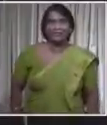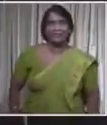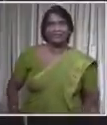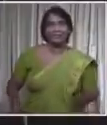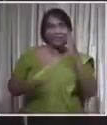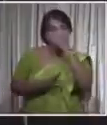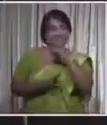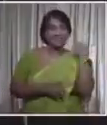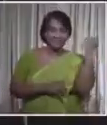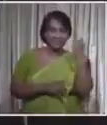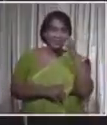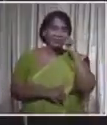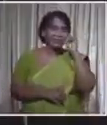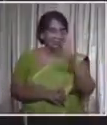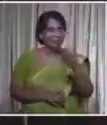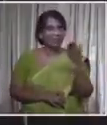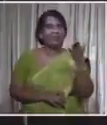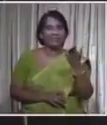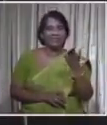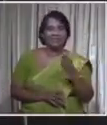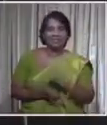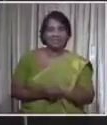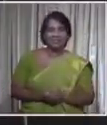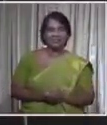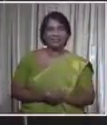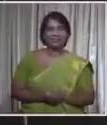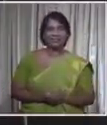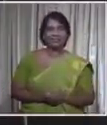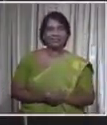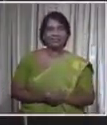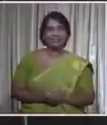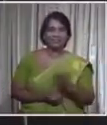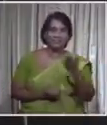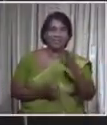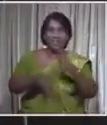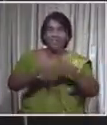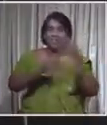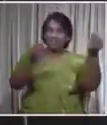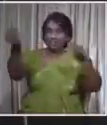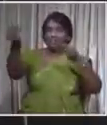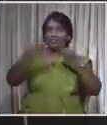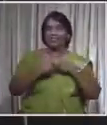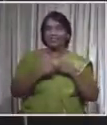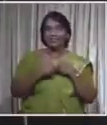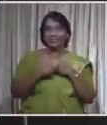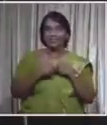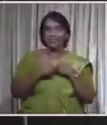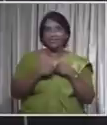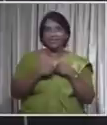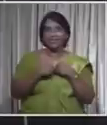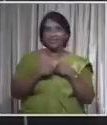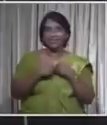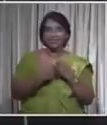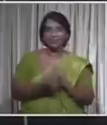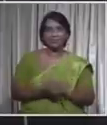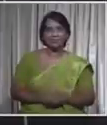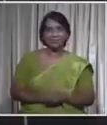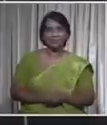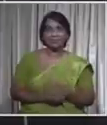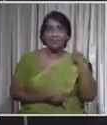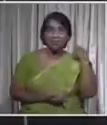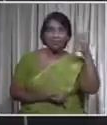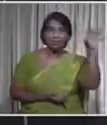කතාවක් කරනකොට පුතා හරිද පුතා? ඔයා මේ ටිකක් කාගෙන් හරි අරගෙන හරි දෙන්න අර සරදියල මතක් කරගන්න.